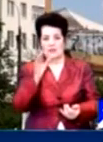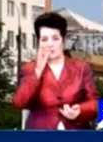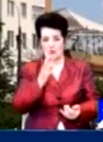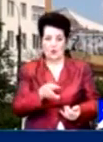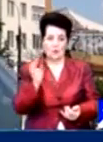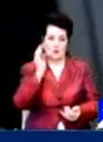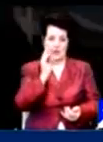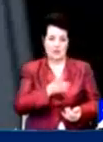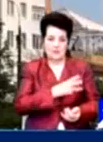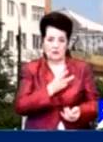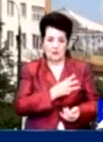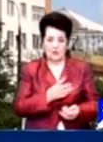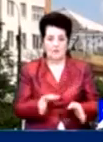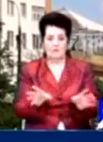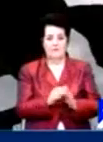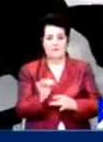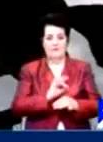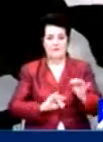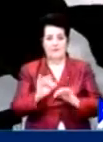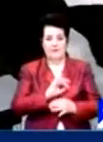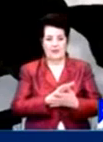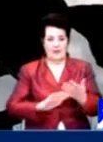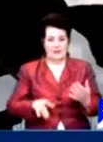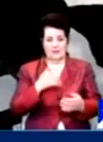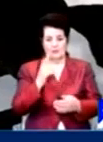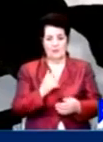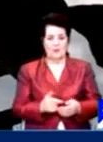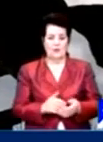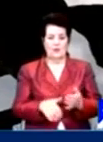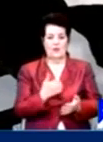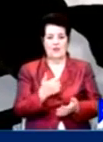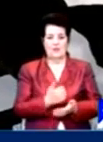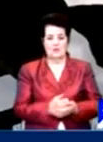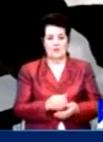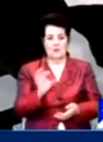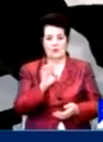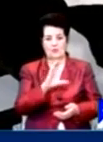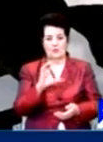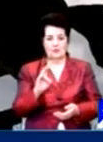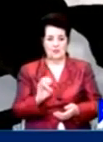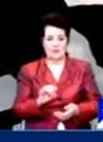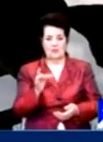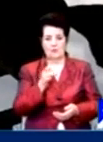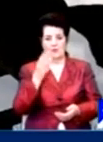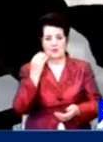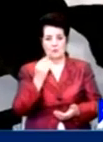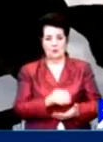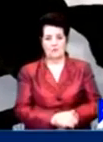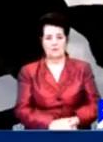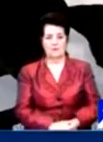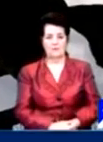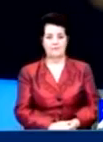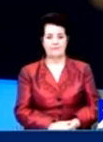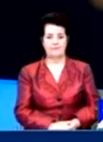și Tiraspolul să mențină un dialog continuu, a mai notat șeful misiunii OSCE în Republica Moldova.